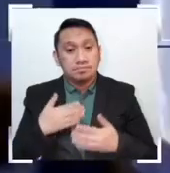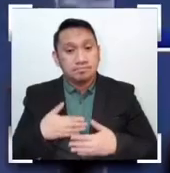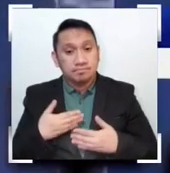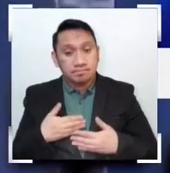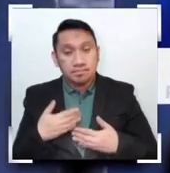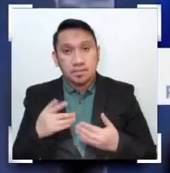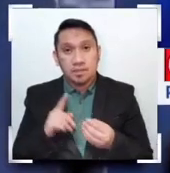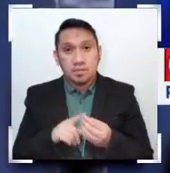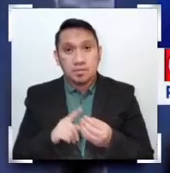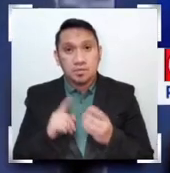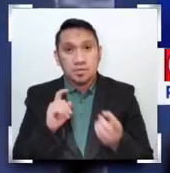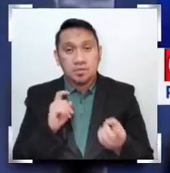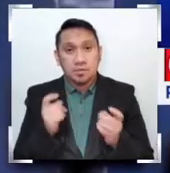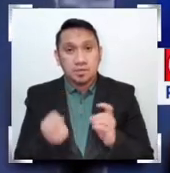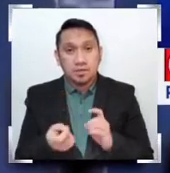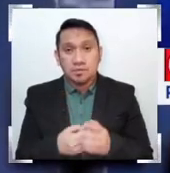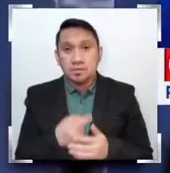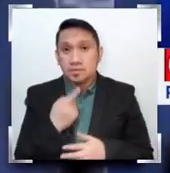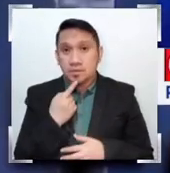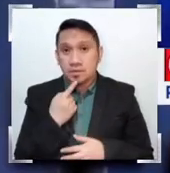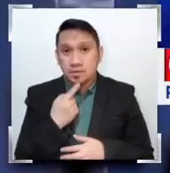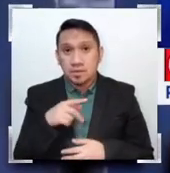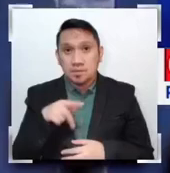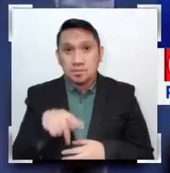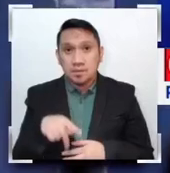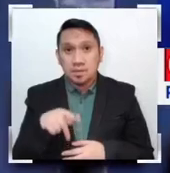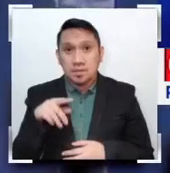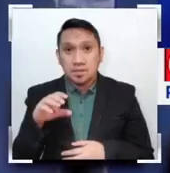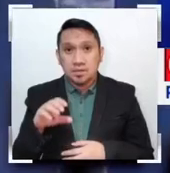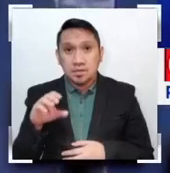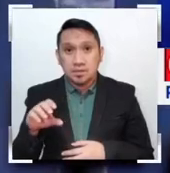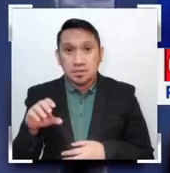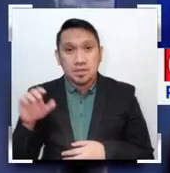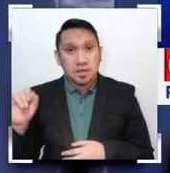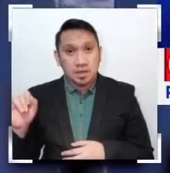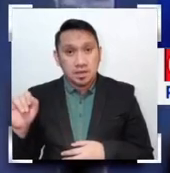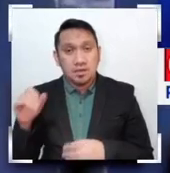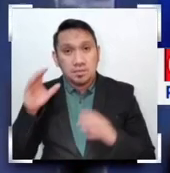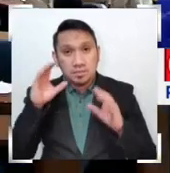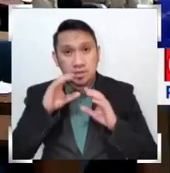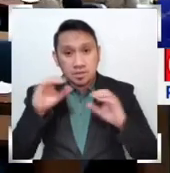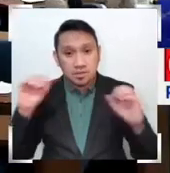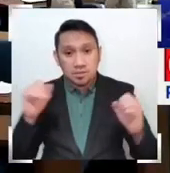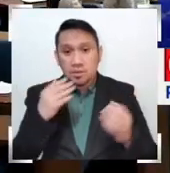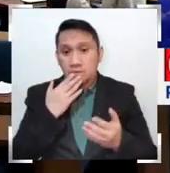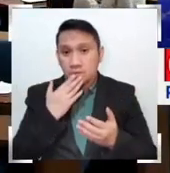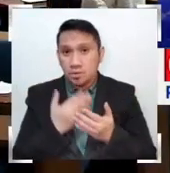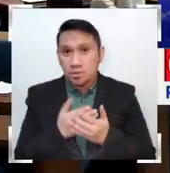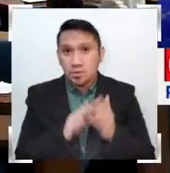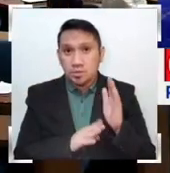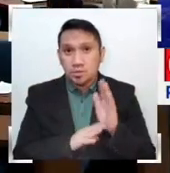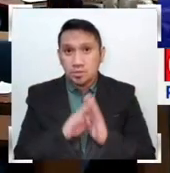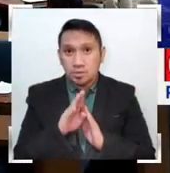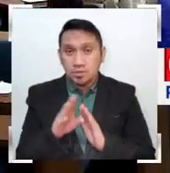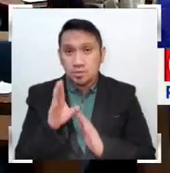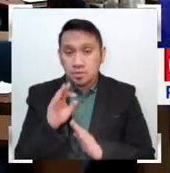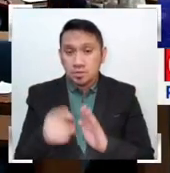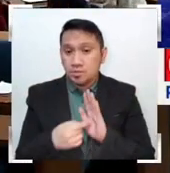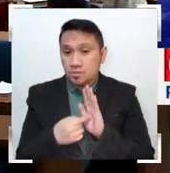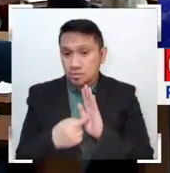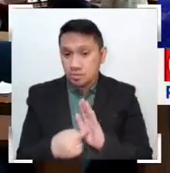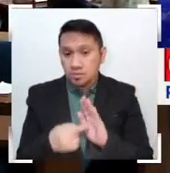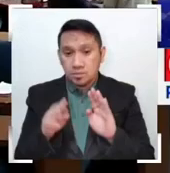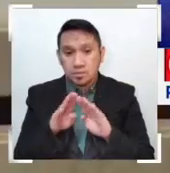amendment. Ayon kay PCCI President George Barcelon, magandang development ito at pinakikita raw nitong bukas ang